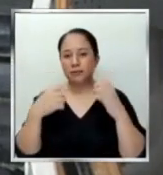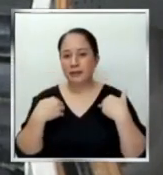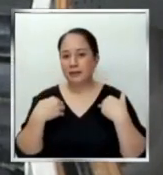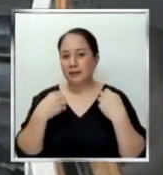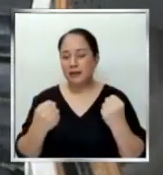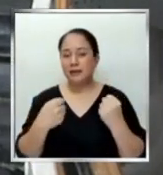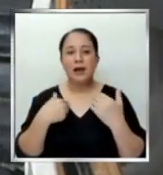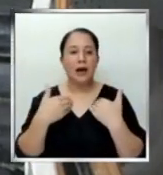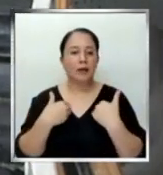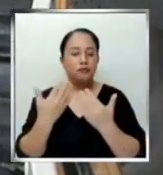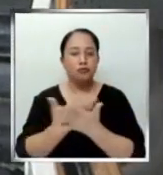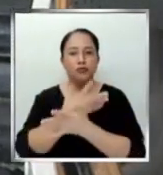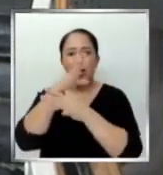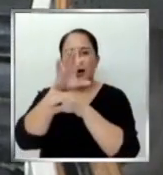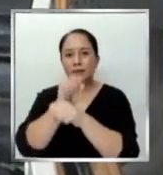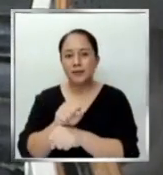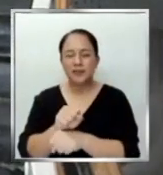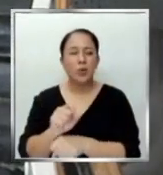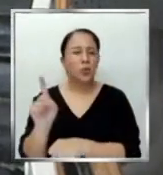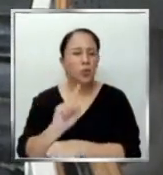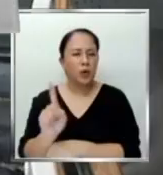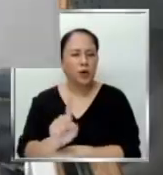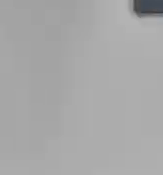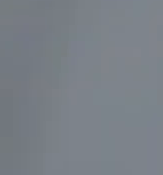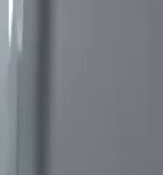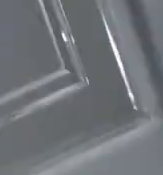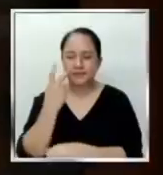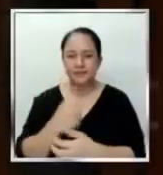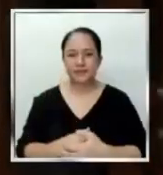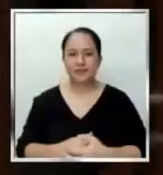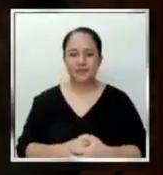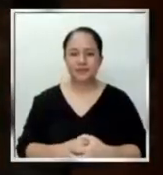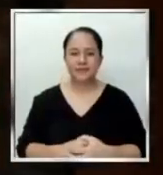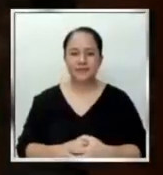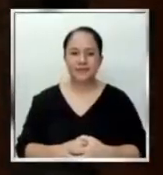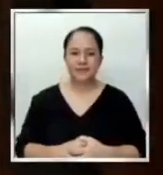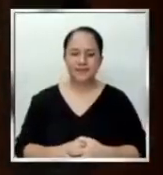siyang hobby. Alam niyan si chika ni Obre Carampel.